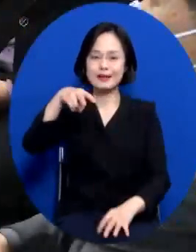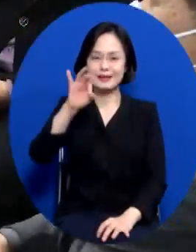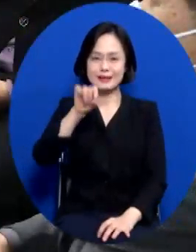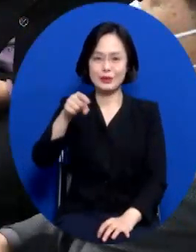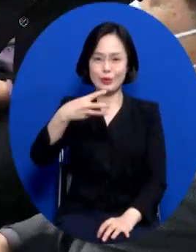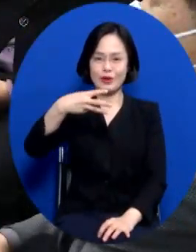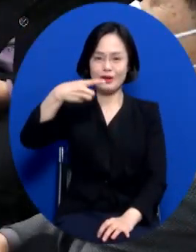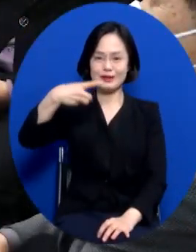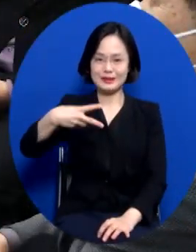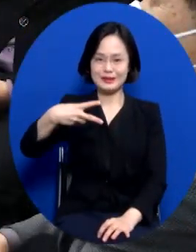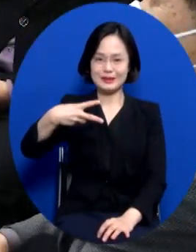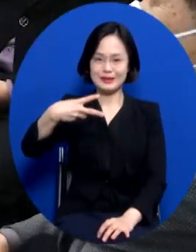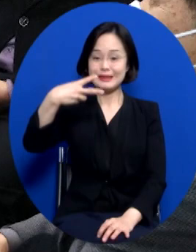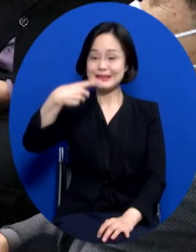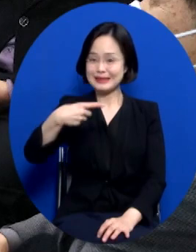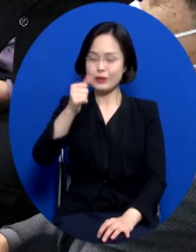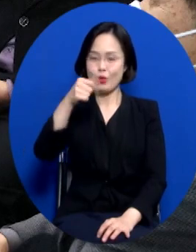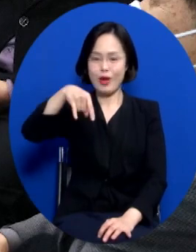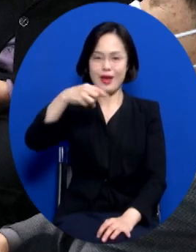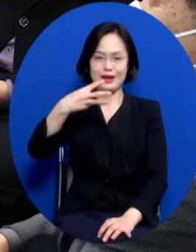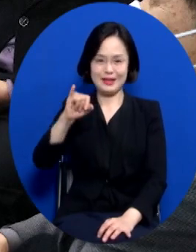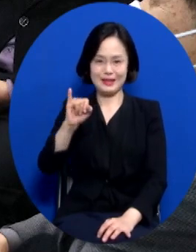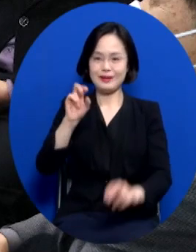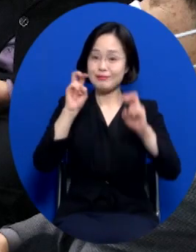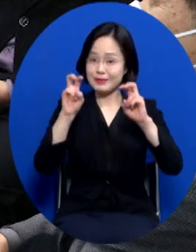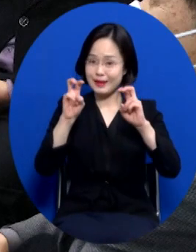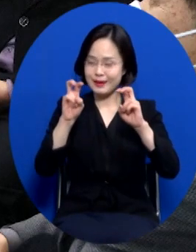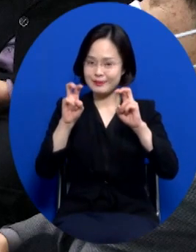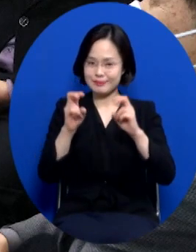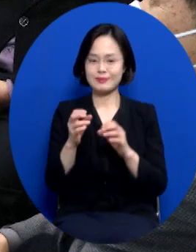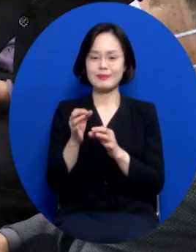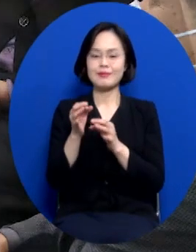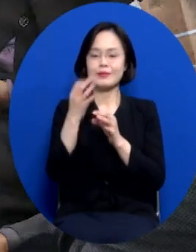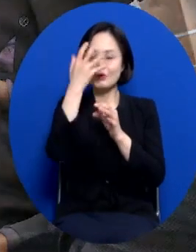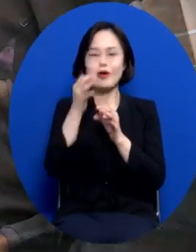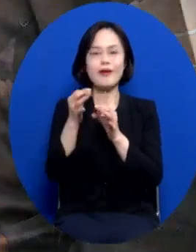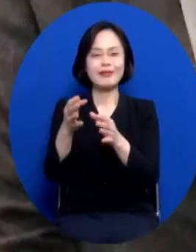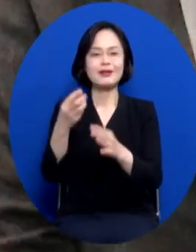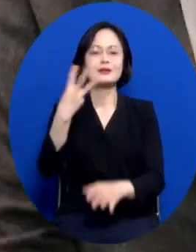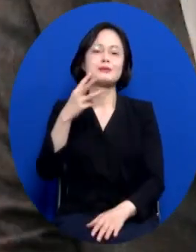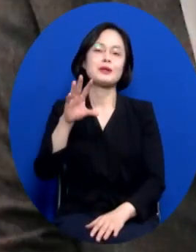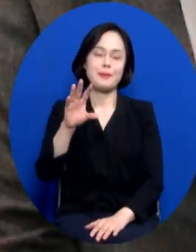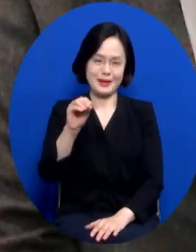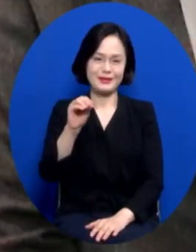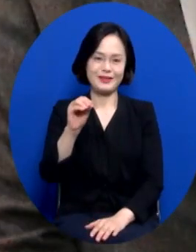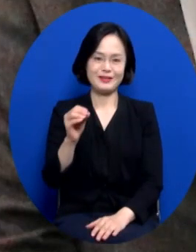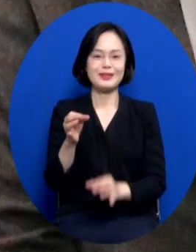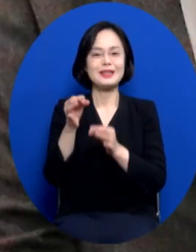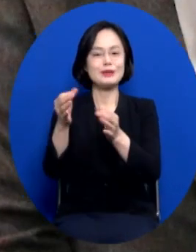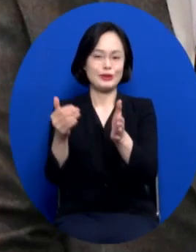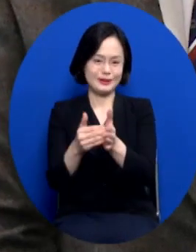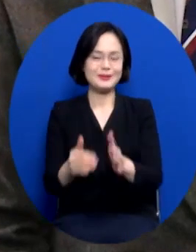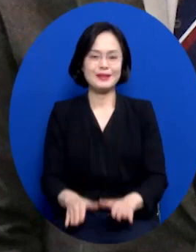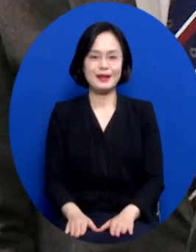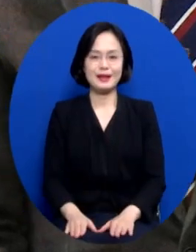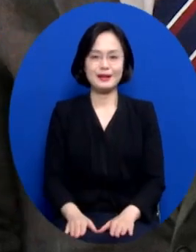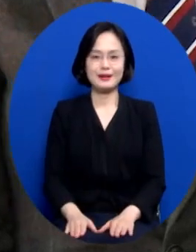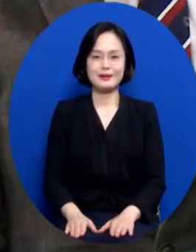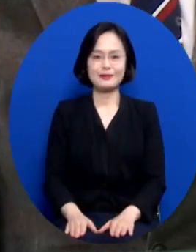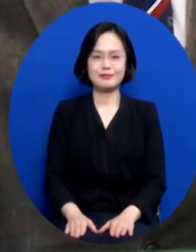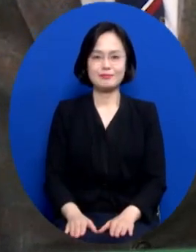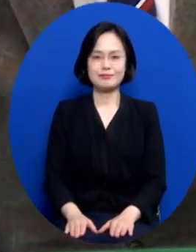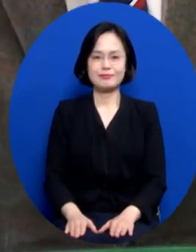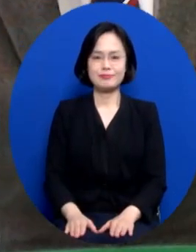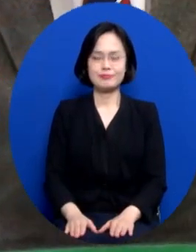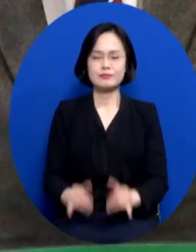설맞이 이웃돕기 성금 3천만원을 전달했습니다 이효경 회장은 소외계층이 체감하는 경제적 어려움은 우리가